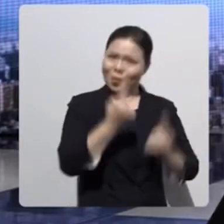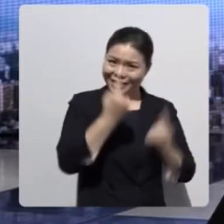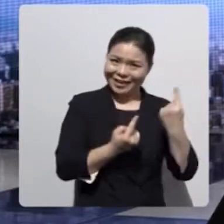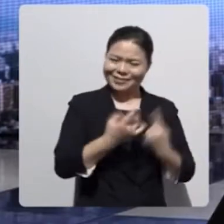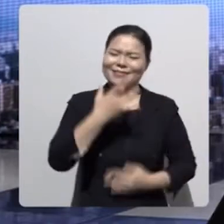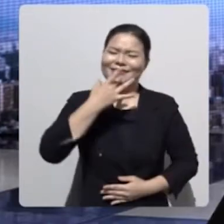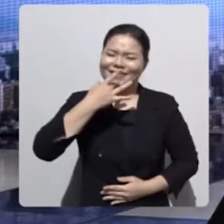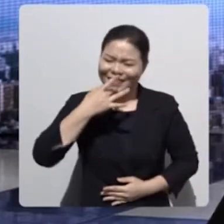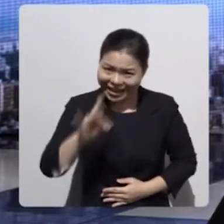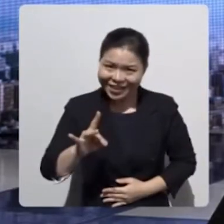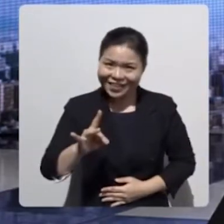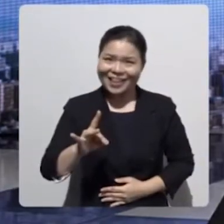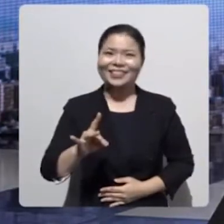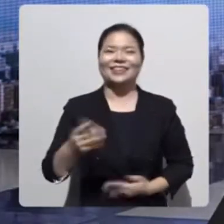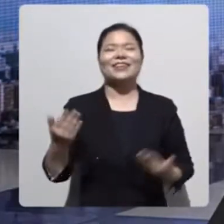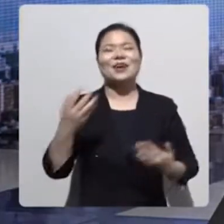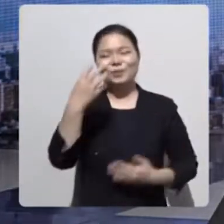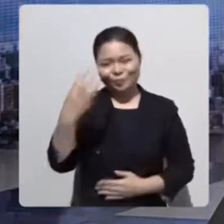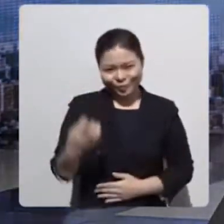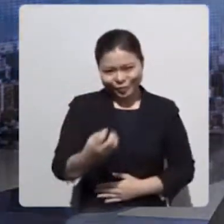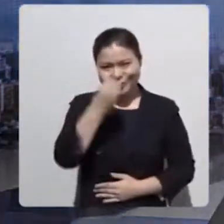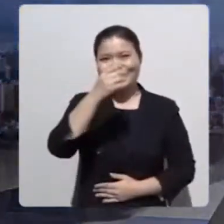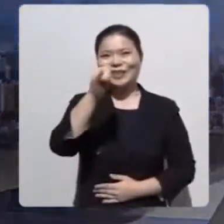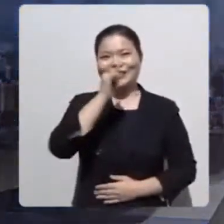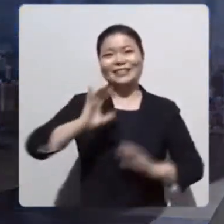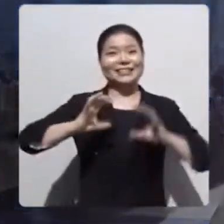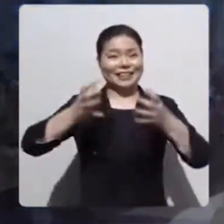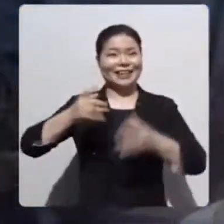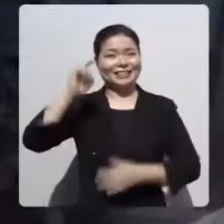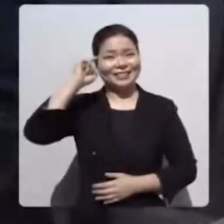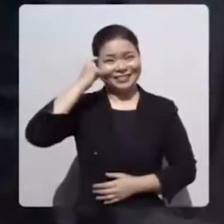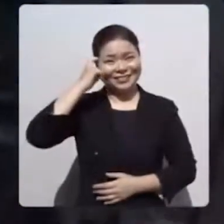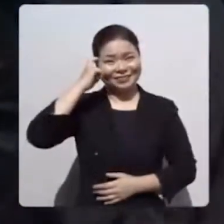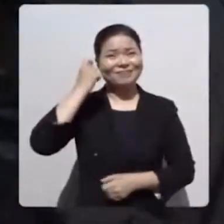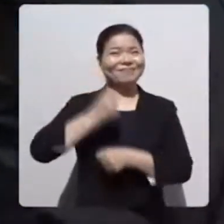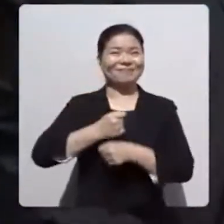되는 품격 있는 나라를 꿈꿉니다.